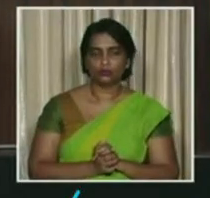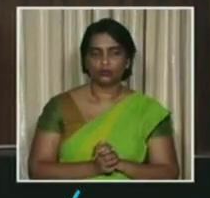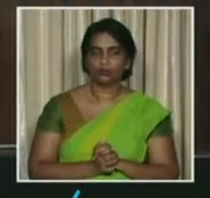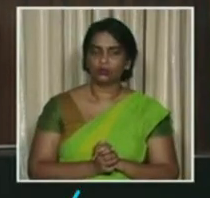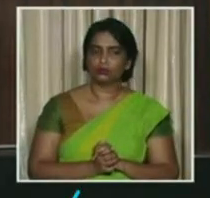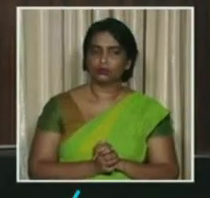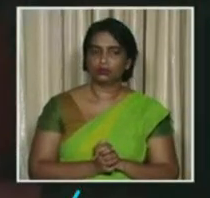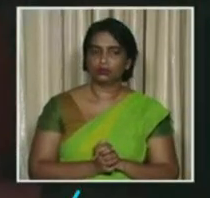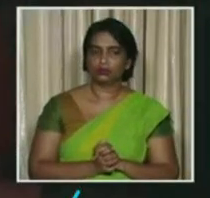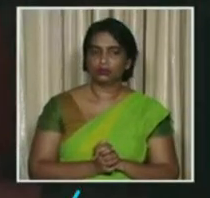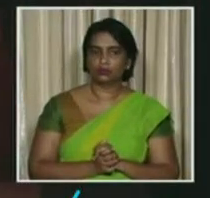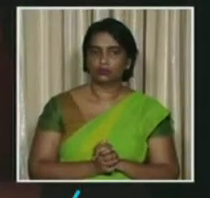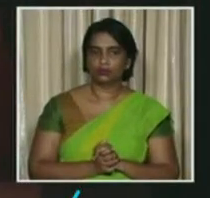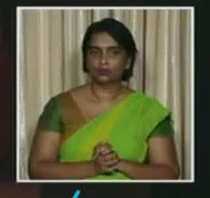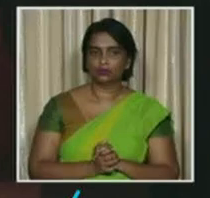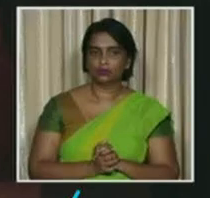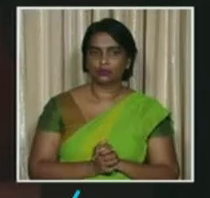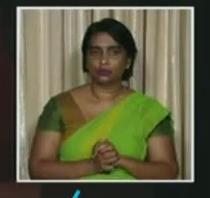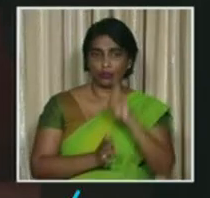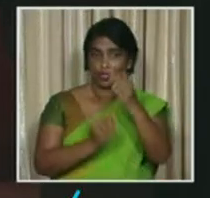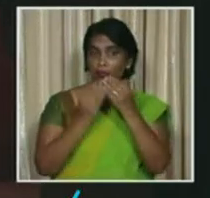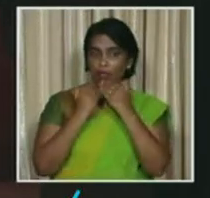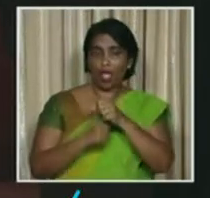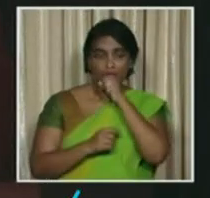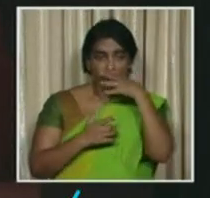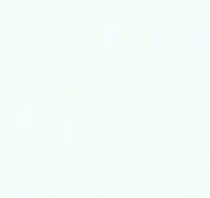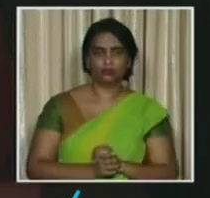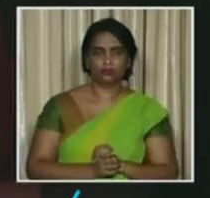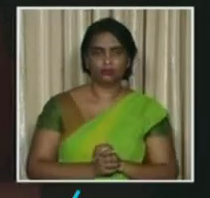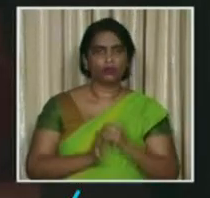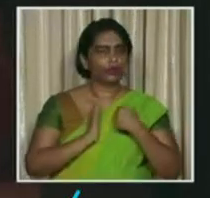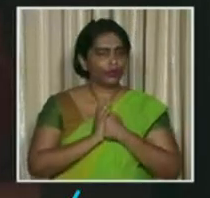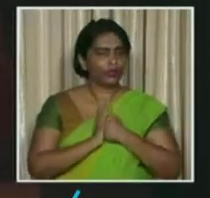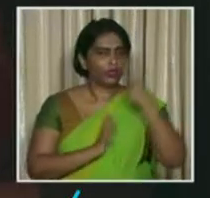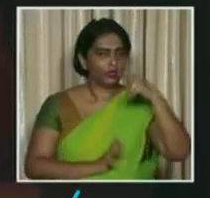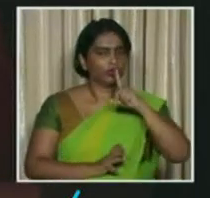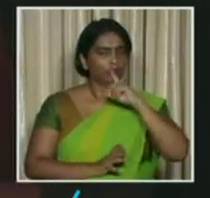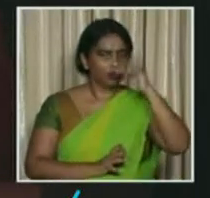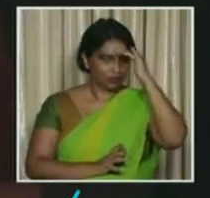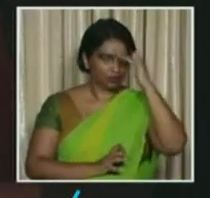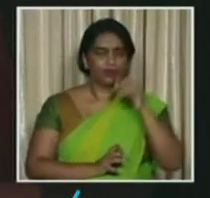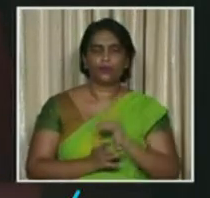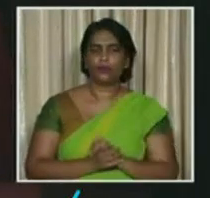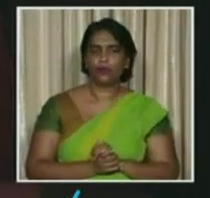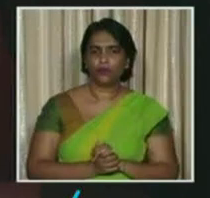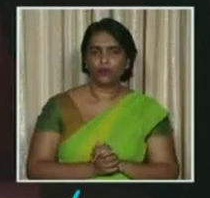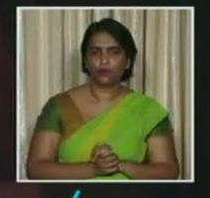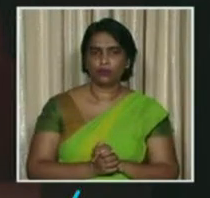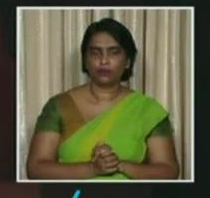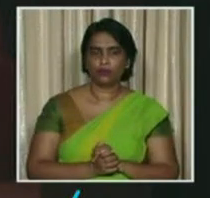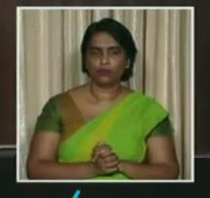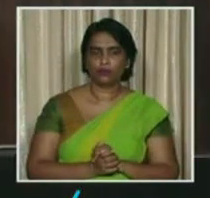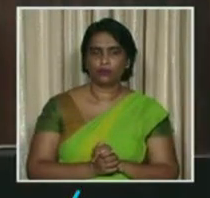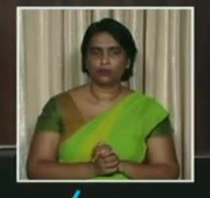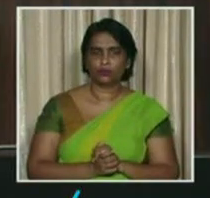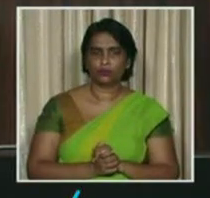කරන්න. කරුණා කරලා උපදෙස් දෙන්න මගේ කතාව ඉවර වෙන්න ඉස්සෙල්ලා මේ මයික් ඔෆ් කරන්න එපයි කියලා. කතානායක ඔබතුමාගේ වරප්‍රසාද සිංහපතිතුමා